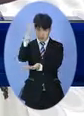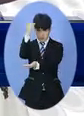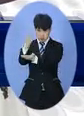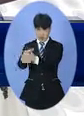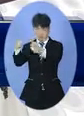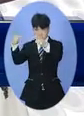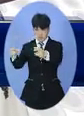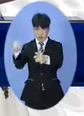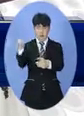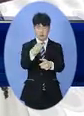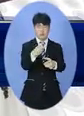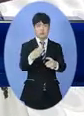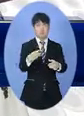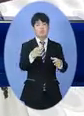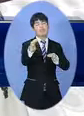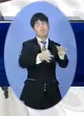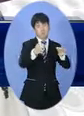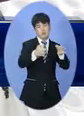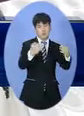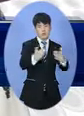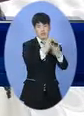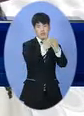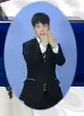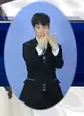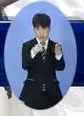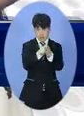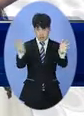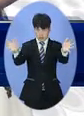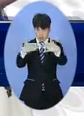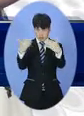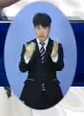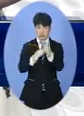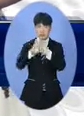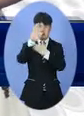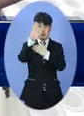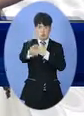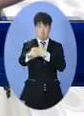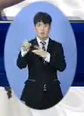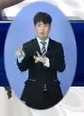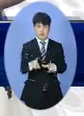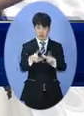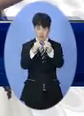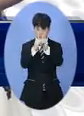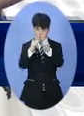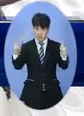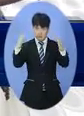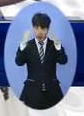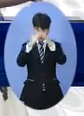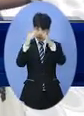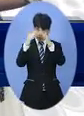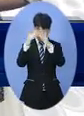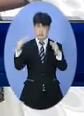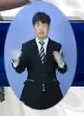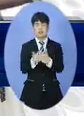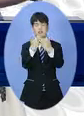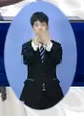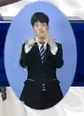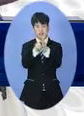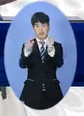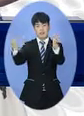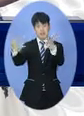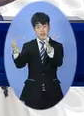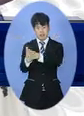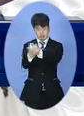한국주택금융공사는 천안지사와 서민금융지원 활성화를 위해 협약을 하고 천안시민의 주거복지 증진을 위해 상호 협력하고 있는